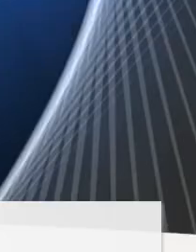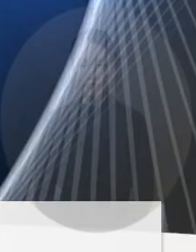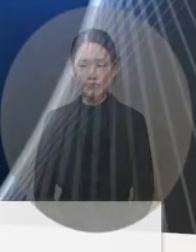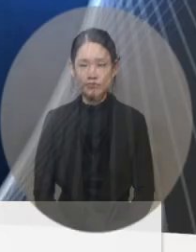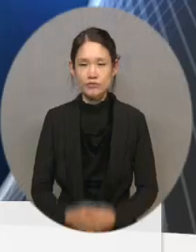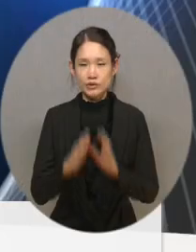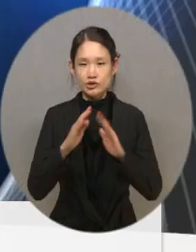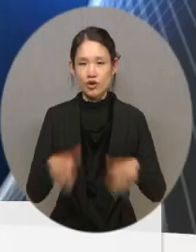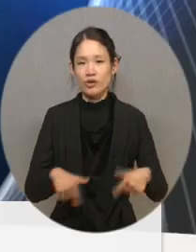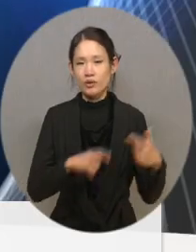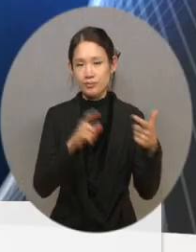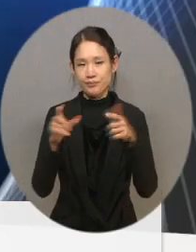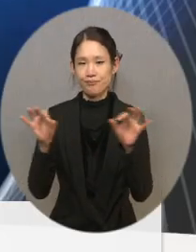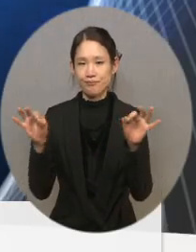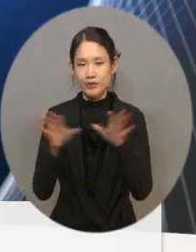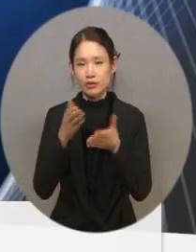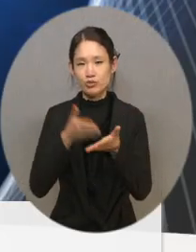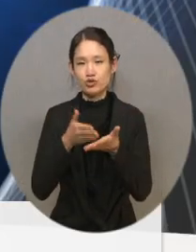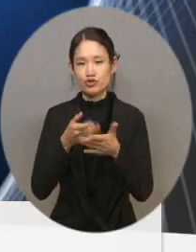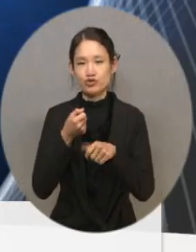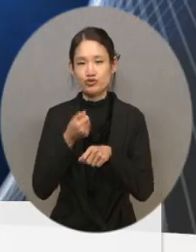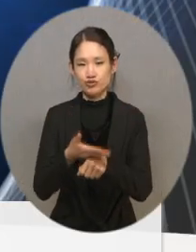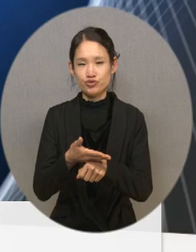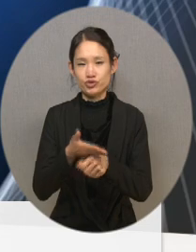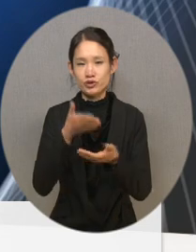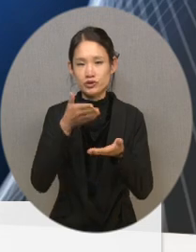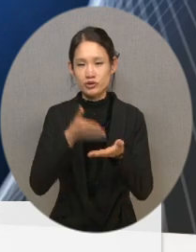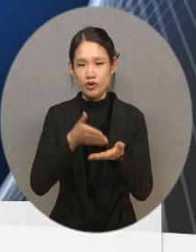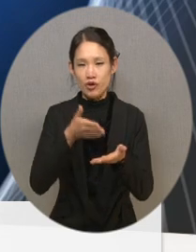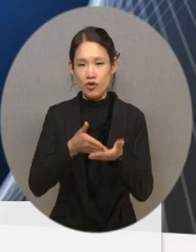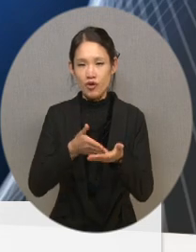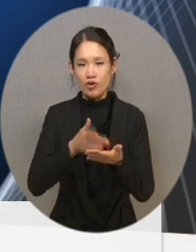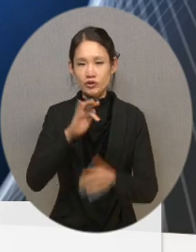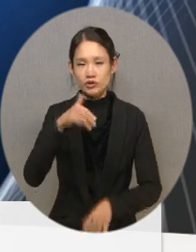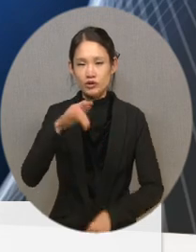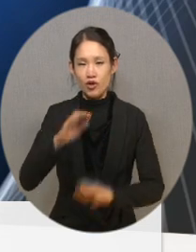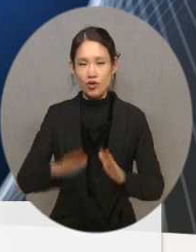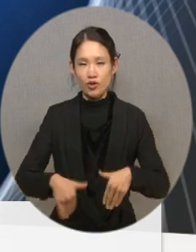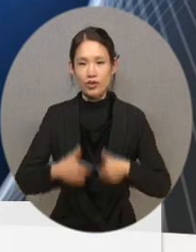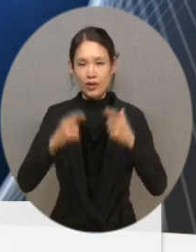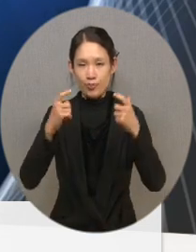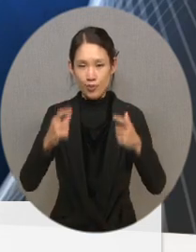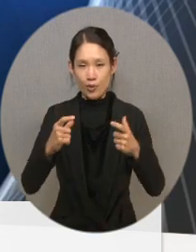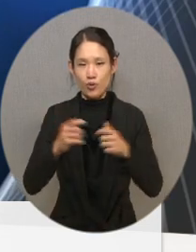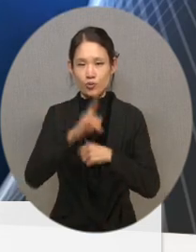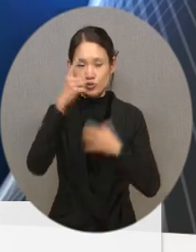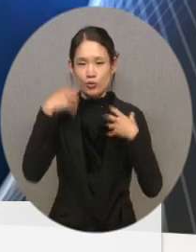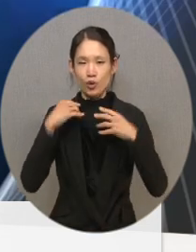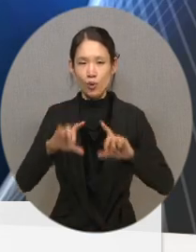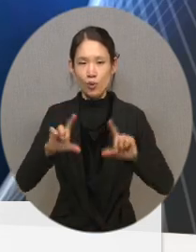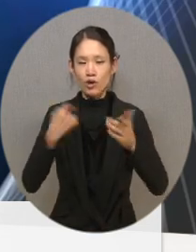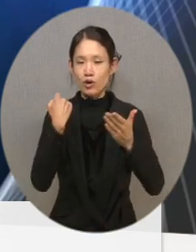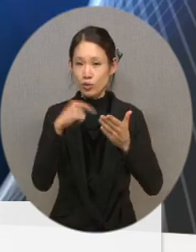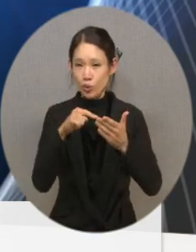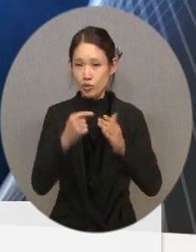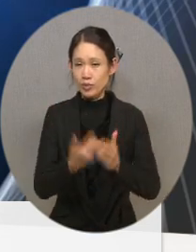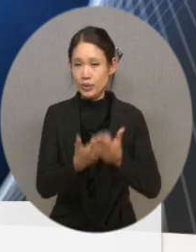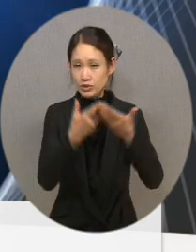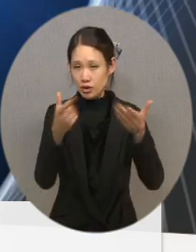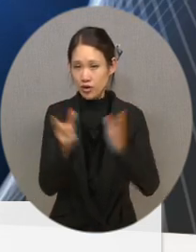전남 각 지역의 단신 뉴스 전해드립니다. 먼저 전남도 소식입니다. 정부가 올해 교육발전특구